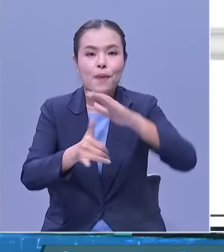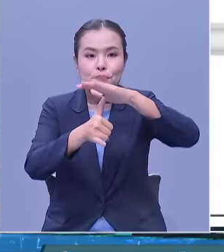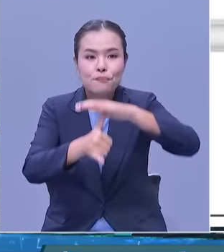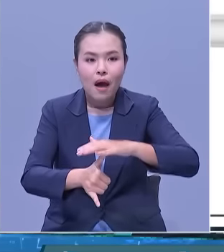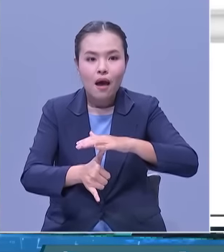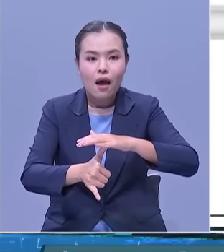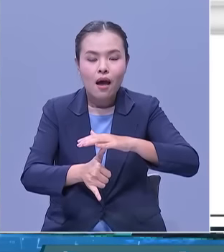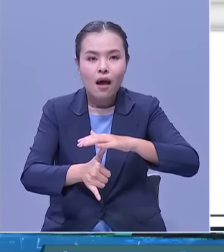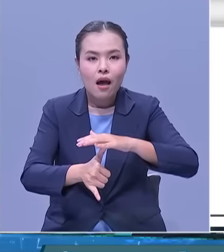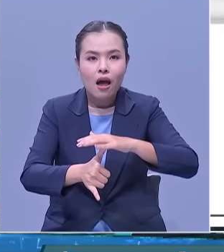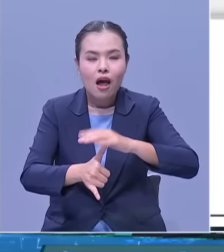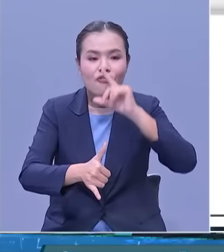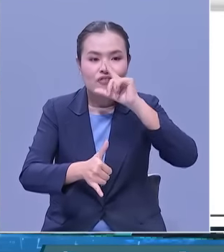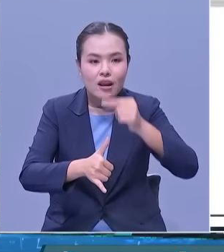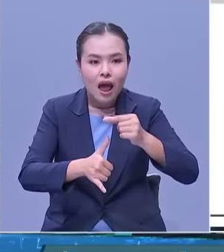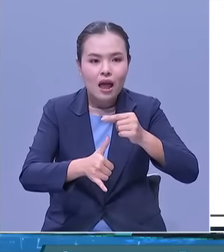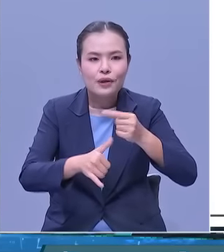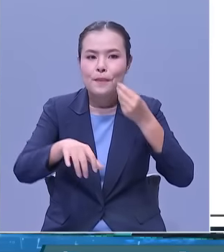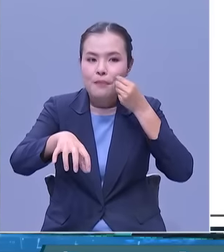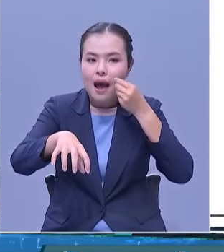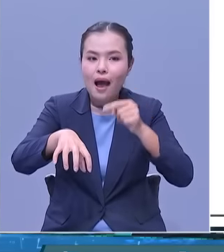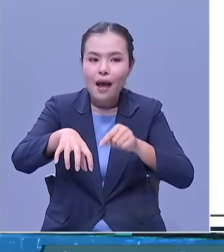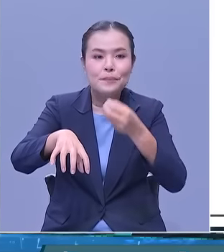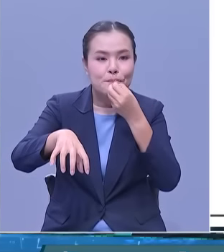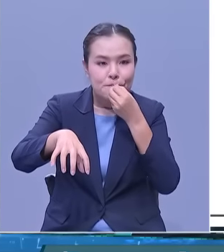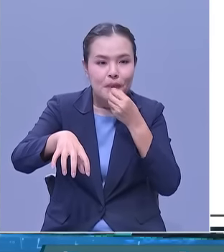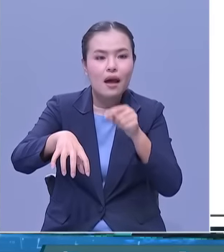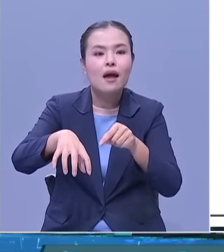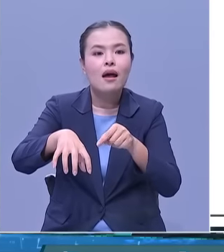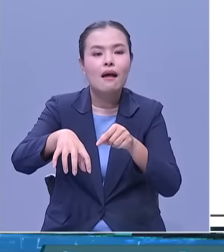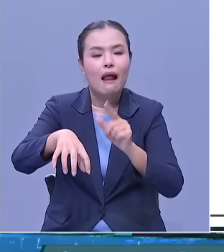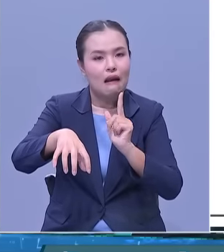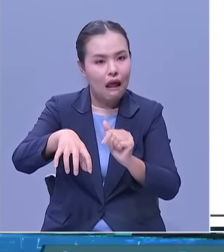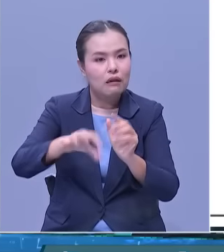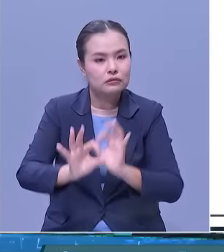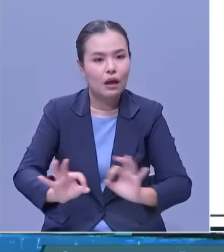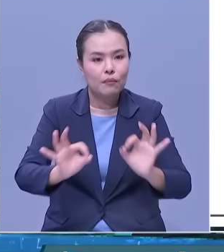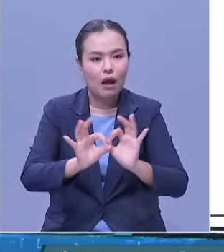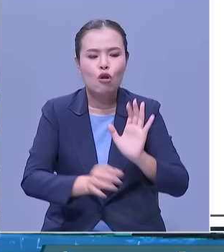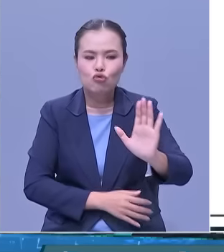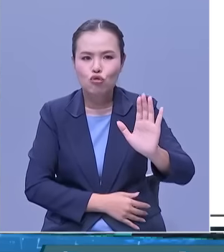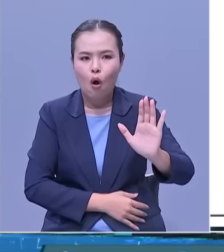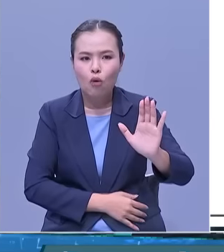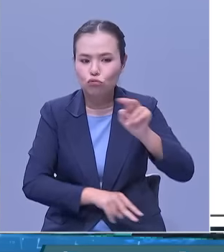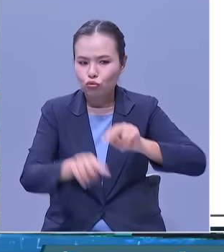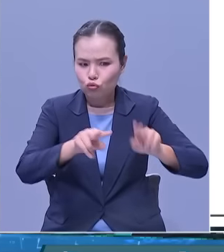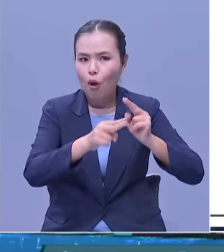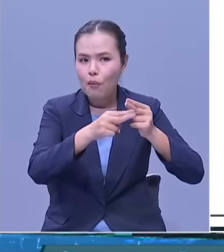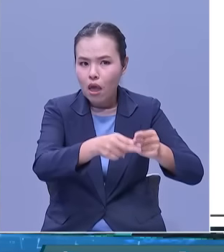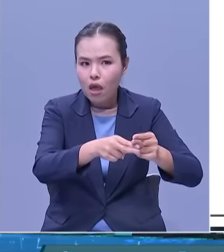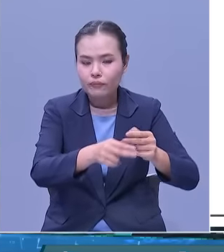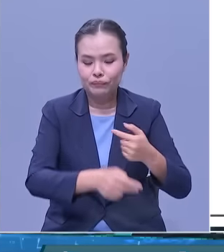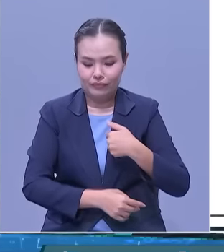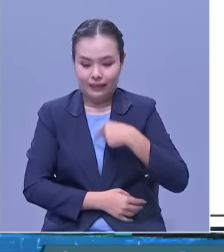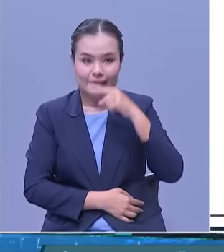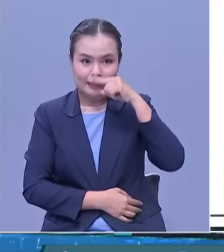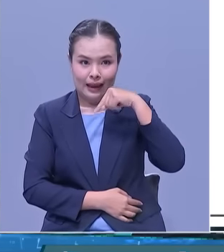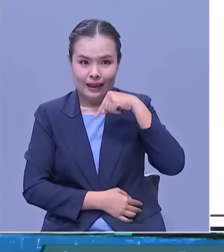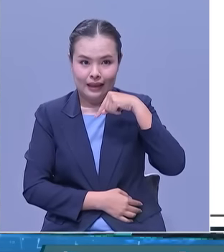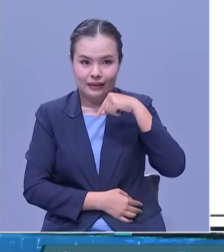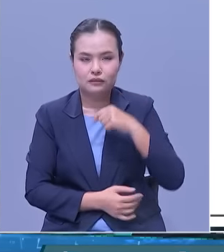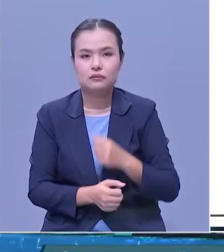นี่ยเขาดูเรื่องที่พักเป็นหลักเรื่องอาหารการกินเป็นหลักด้วย อ ันนี้เป็นหน่วยงานของเขาที่ไปตรวจสอบ ครับ แต่ประเทศไทยองค์